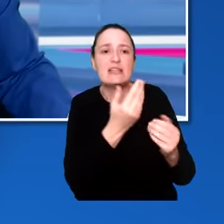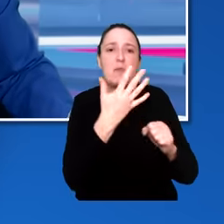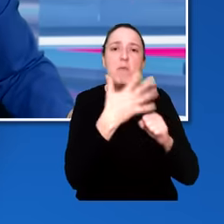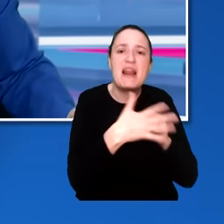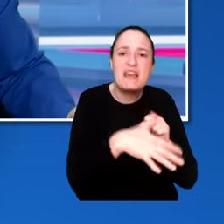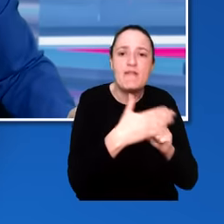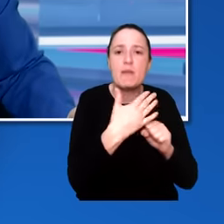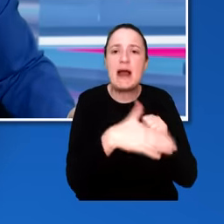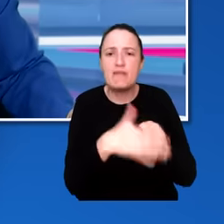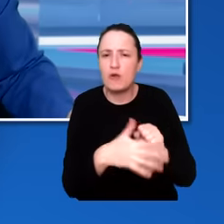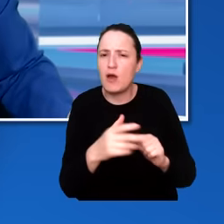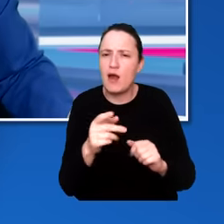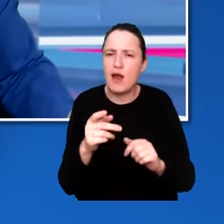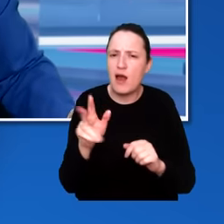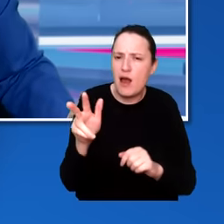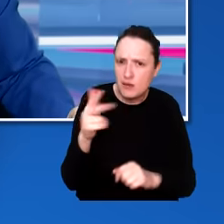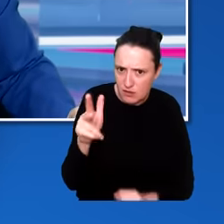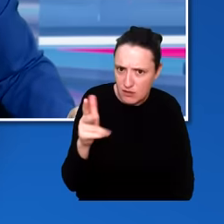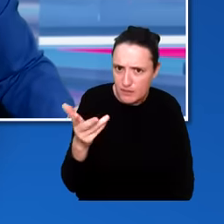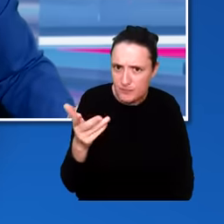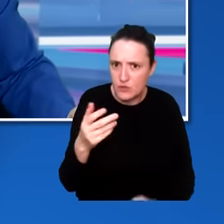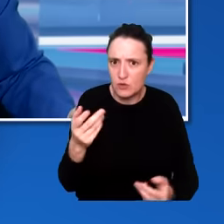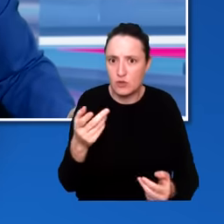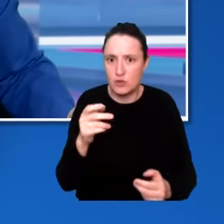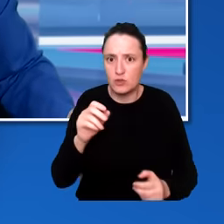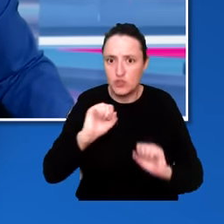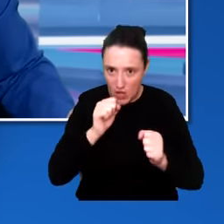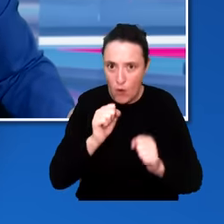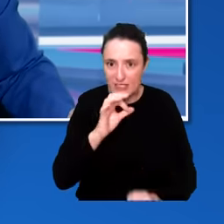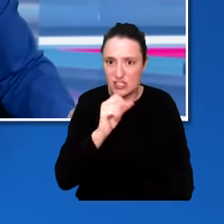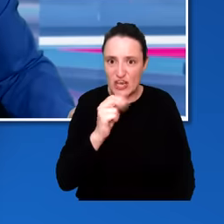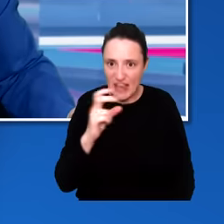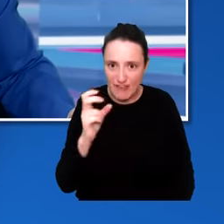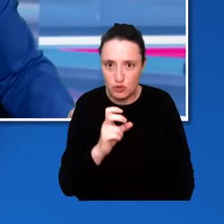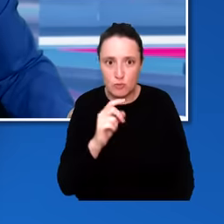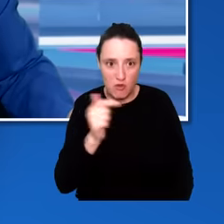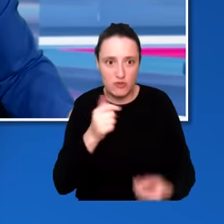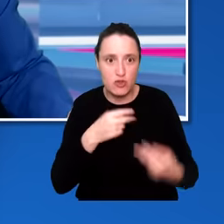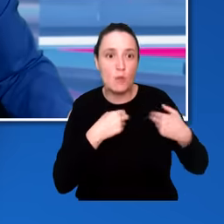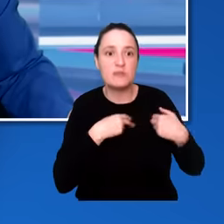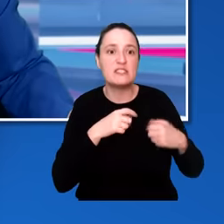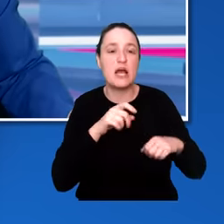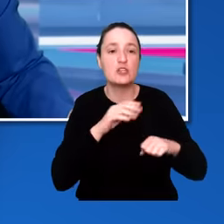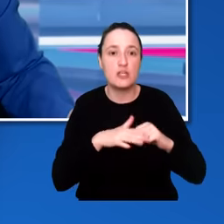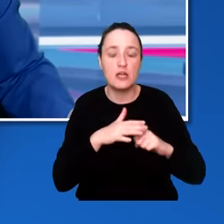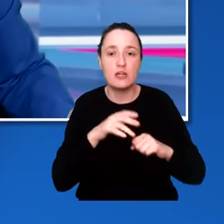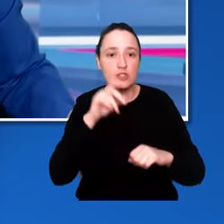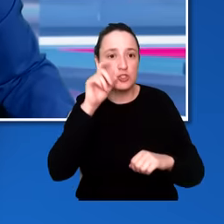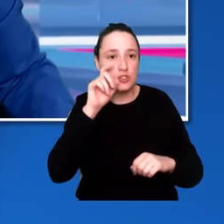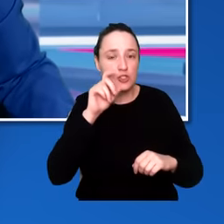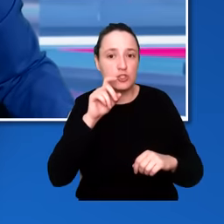Ale przepraszam, ale pani poseł, pani uważa, że działalność pana Sienkiewicza w Orlenie wymaga komisji śledczej? Nie, ja mówię o Orlenie jako o firmie,